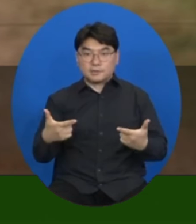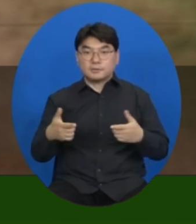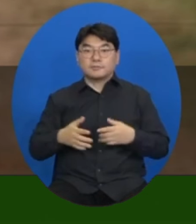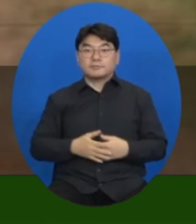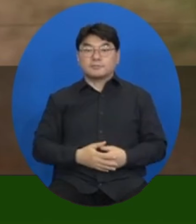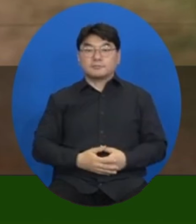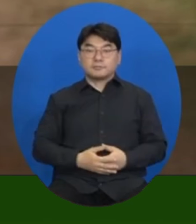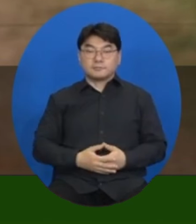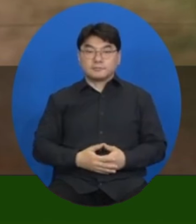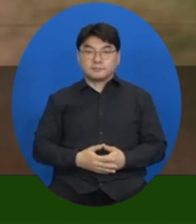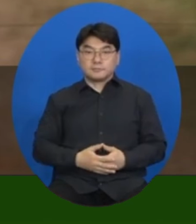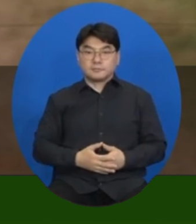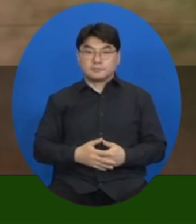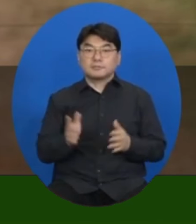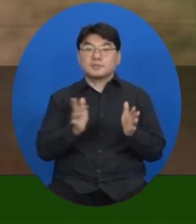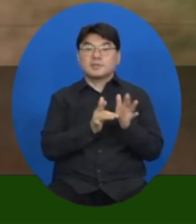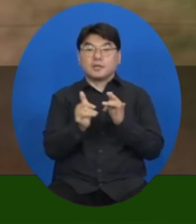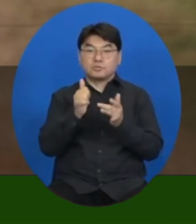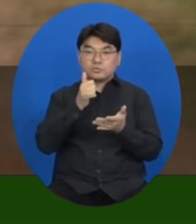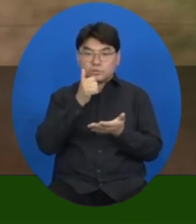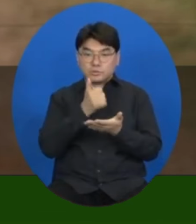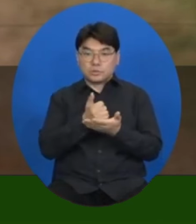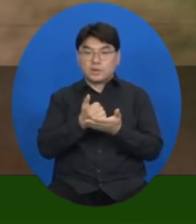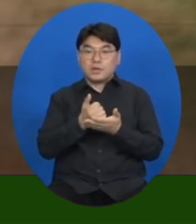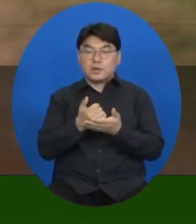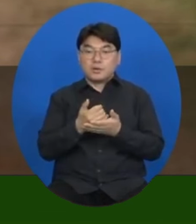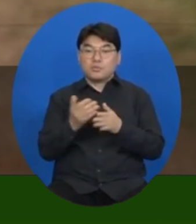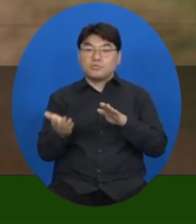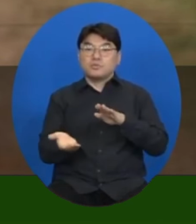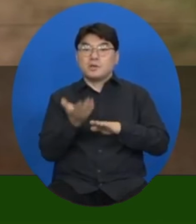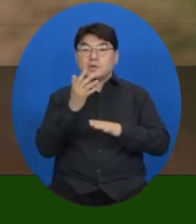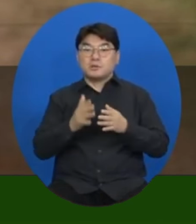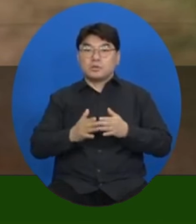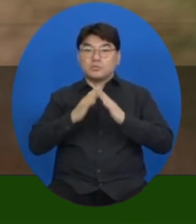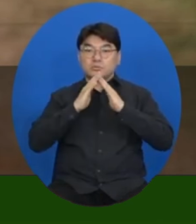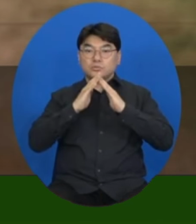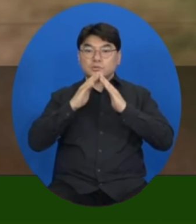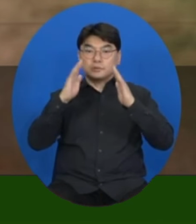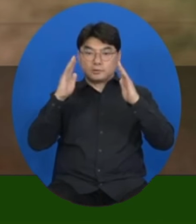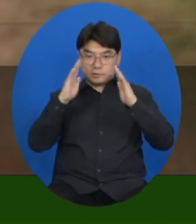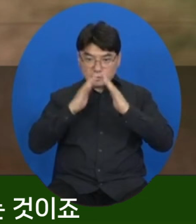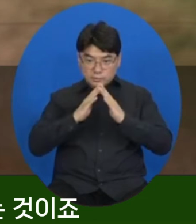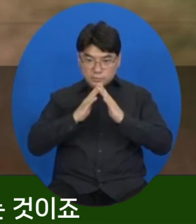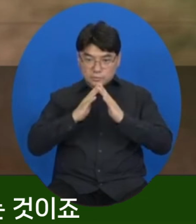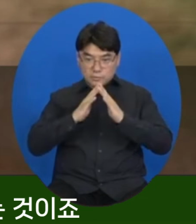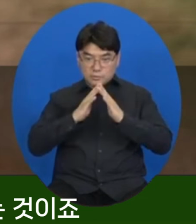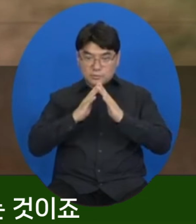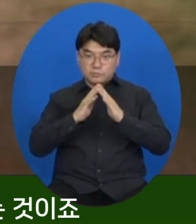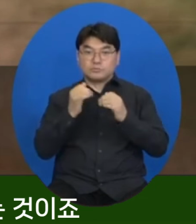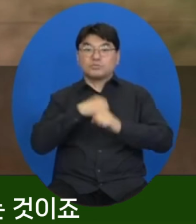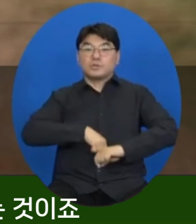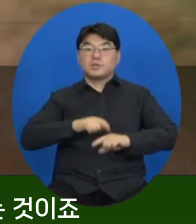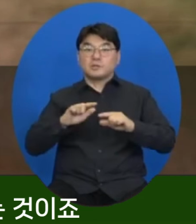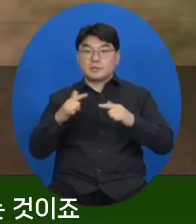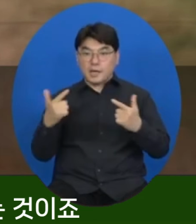마찬가지입니다 예수 그리스도라고는 모퉁이돌 위에 지어진 집은 무너지지 않는다는 거예요이는